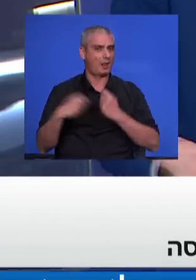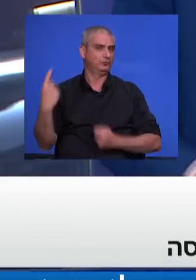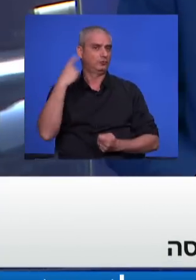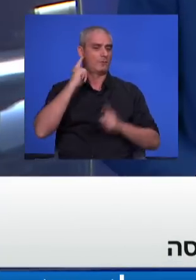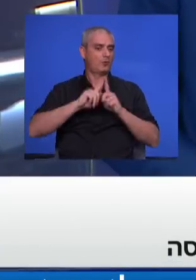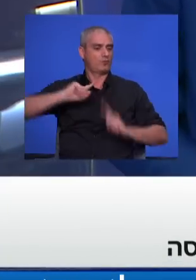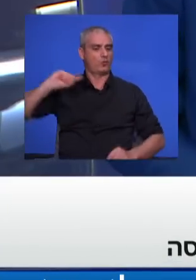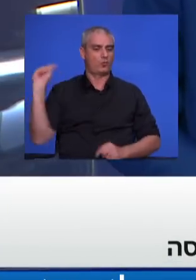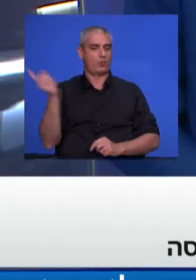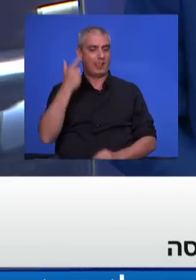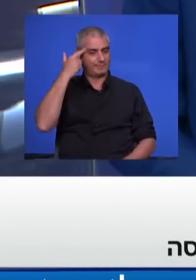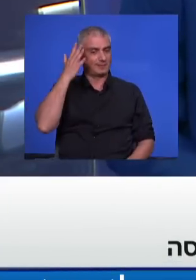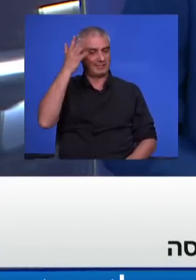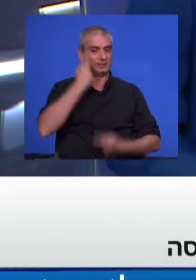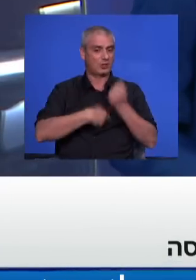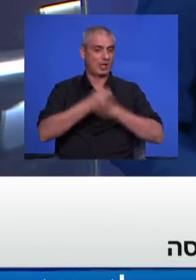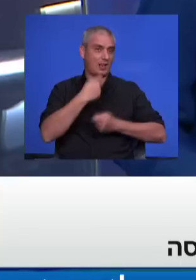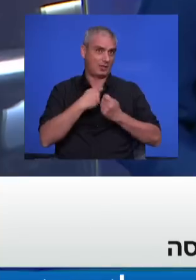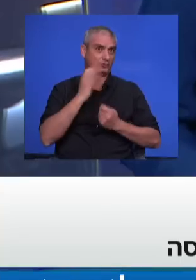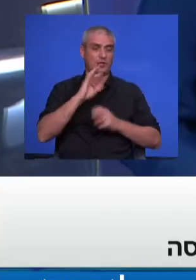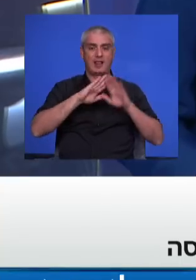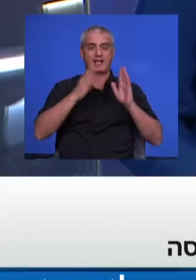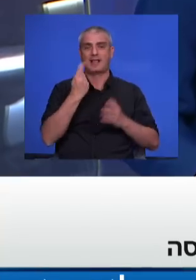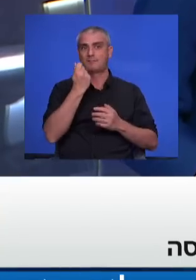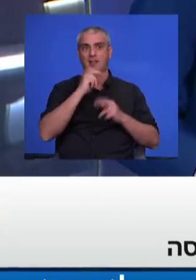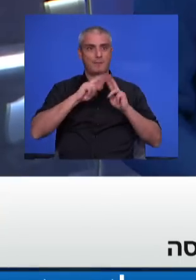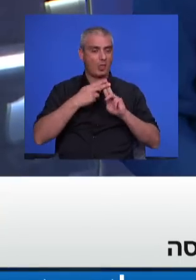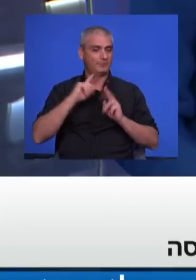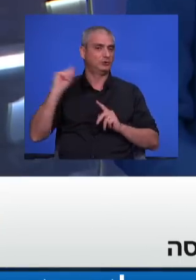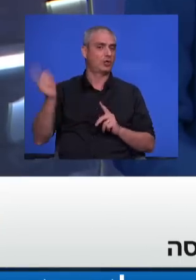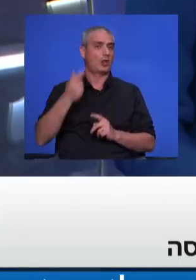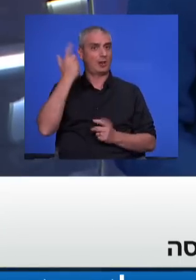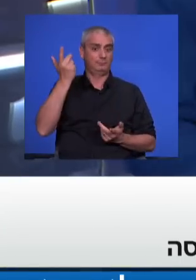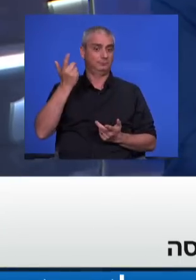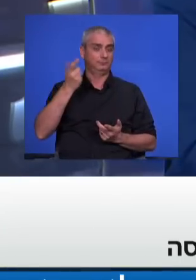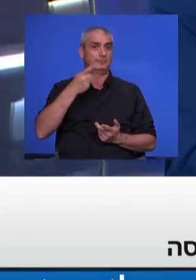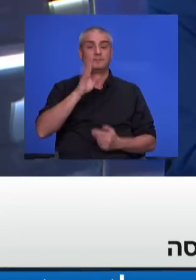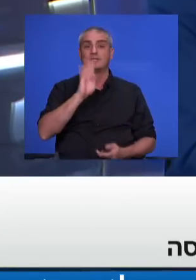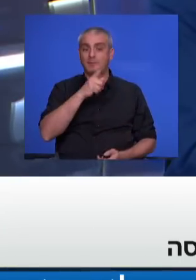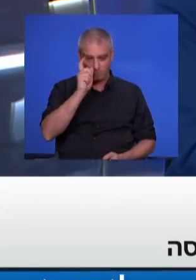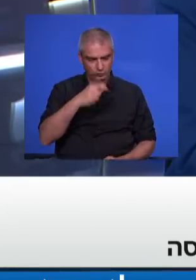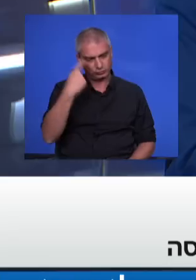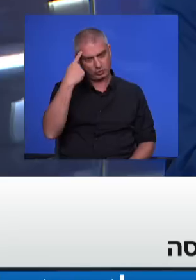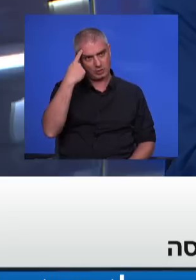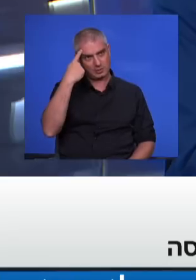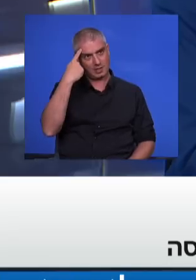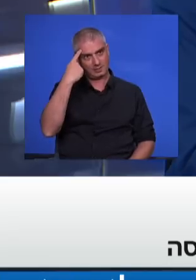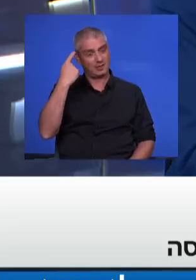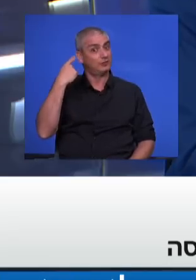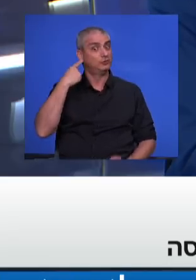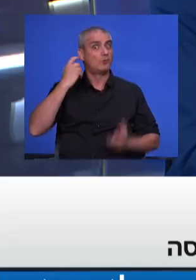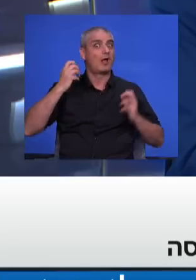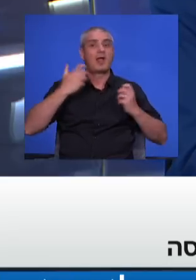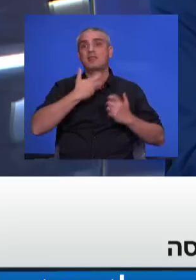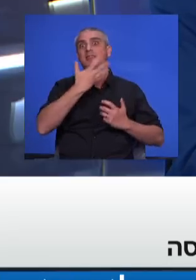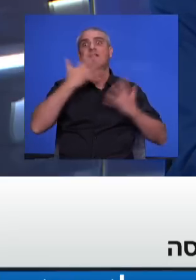כולם את התחזיות הכלכליות של קרן המטבע העולמית, של כל החזאים העולמיים, ונתניהו הוא איש שיודע לשמוע נבואות זעם וגם